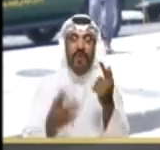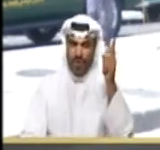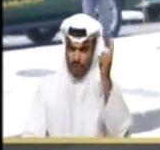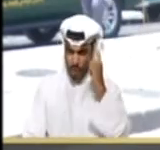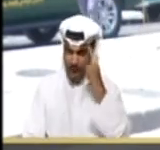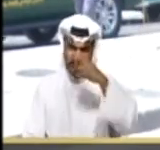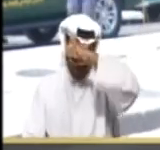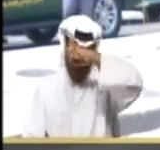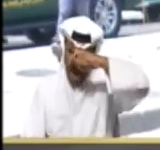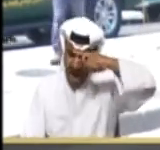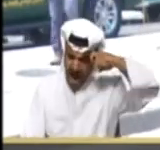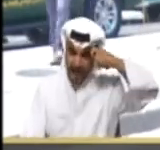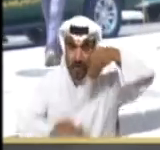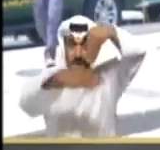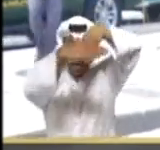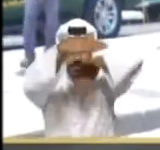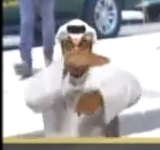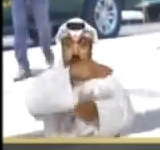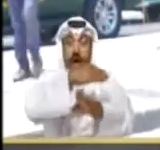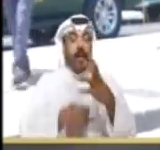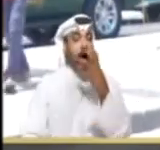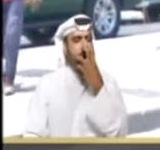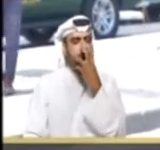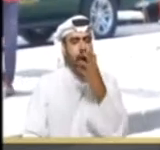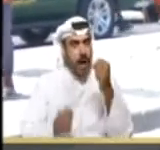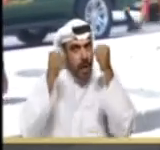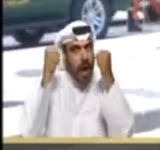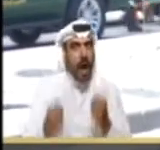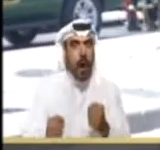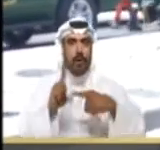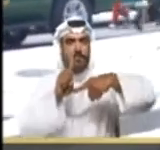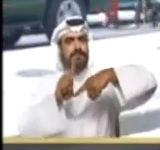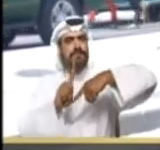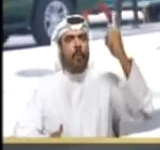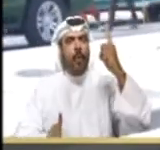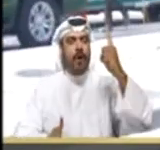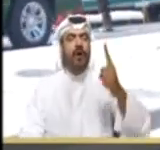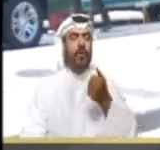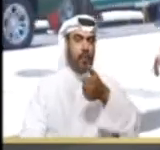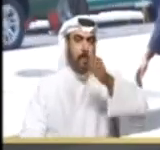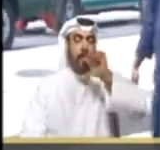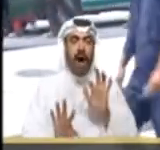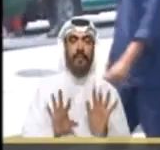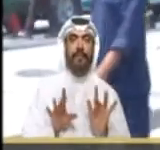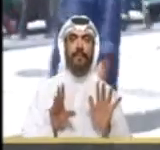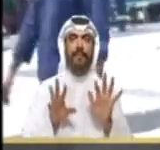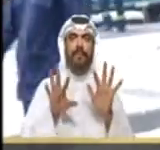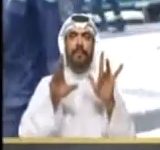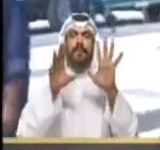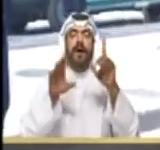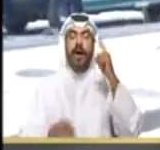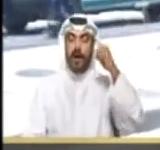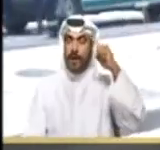الحار ووجود الحريق داخل منطقة السرداب حيث تكدس الحرارة والبخار المائي لعملية المكافحة أدت